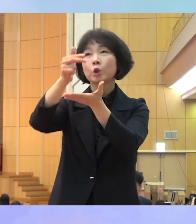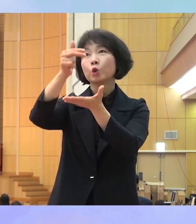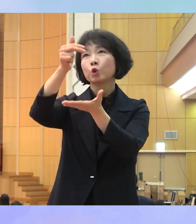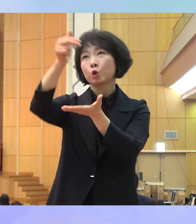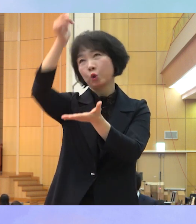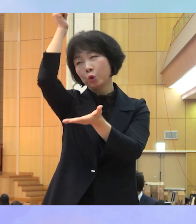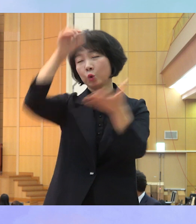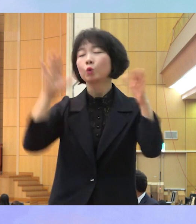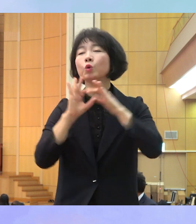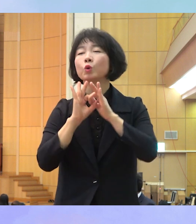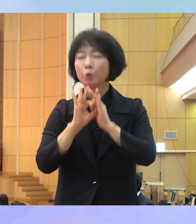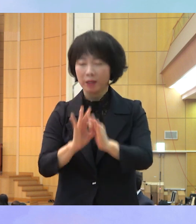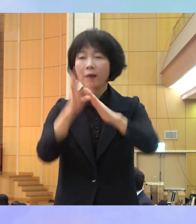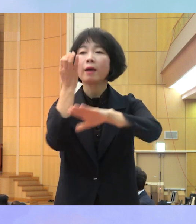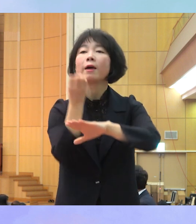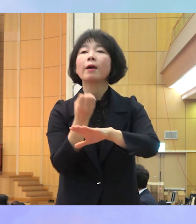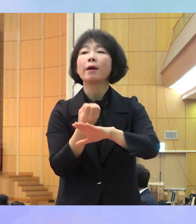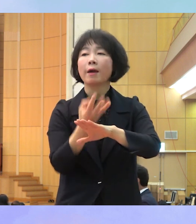흘린